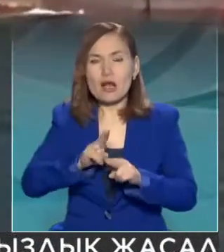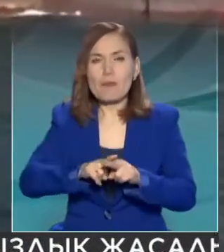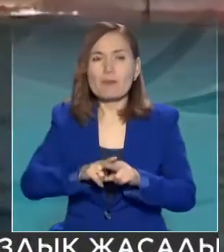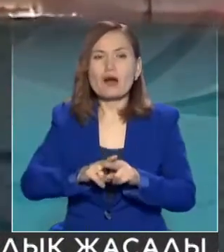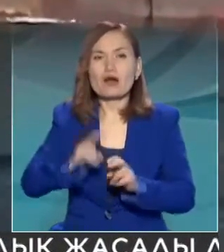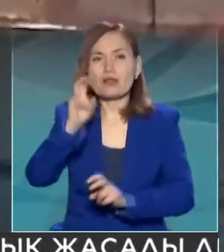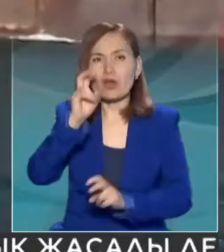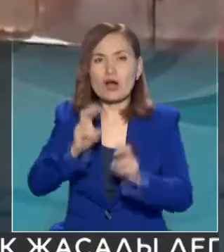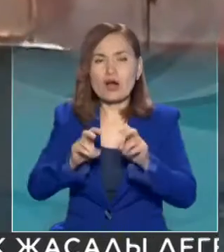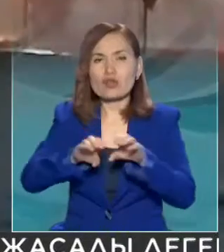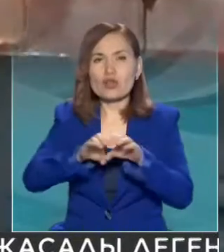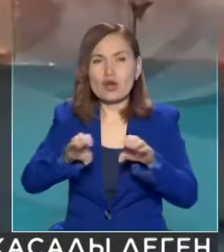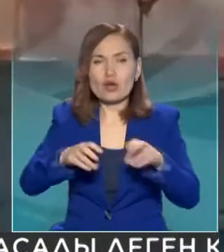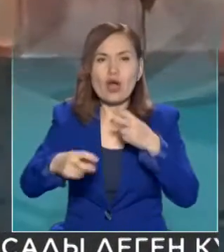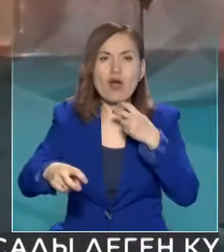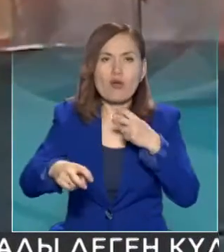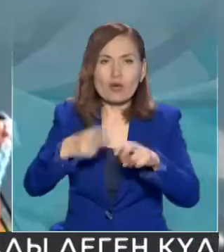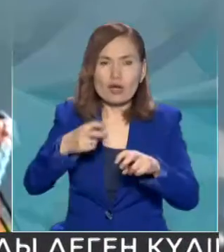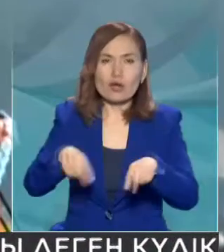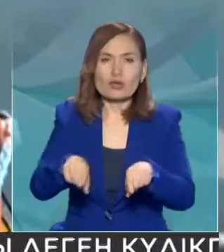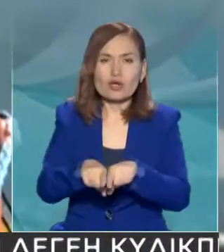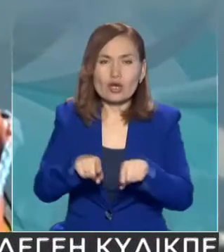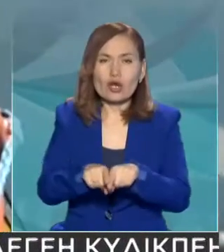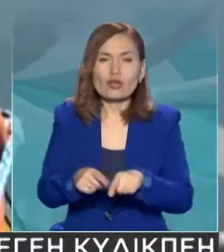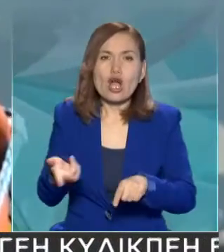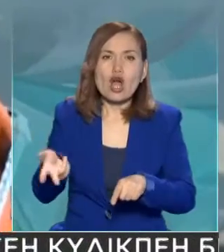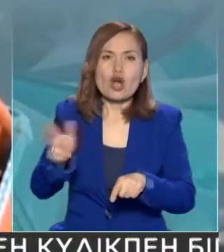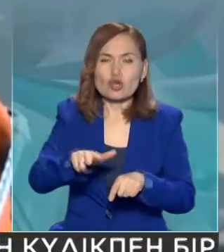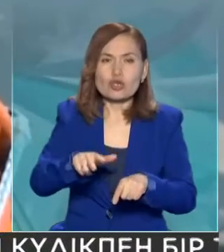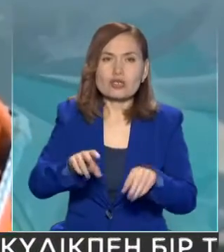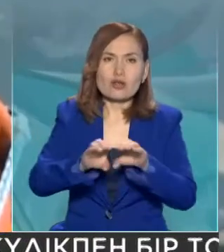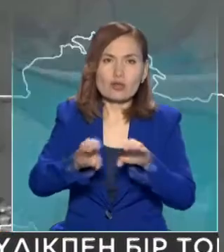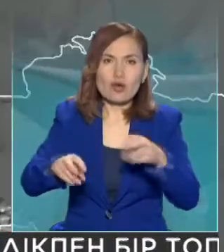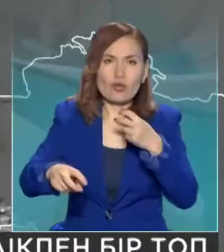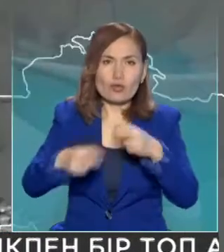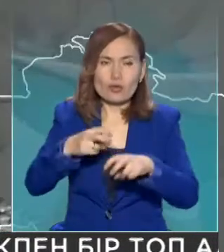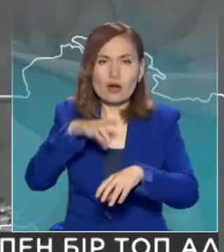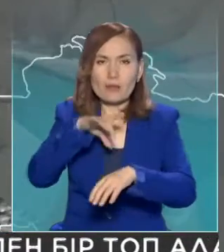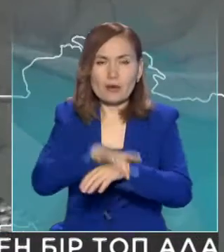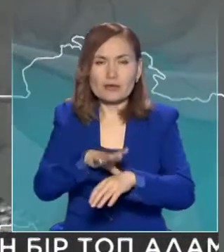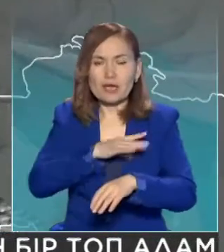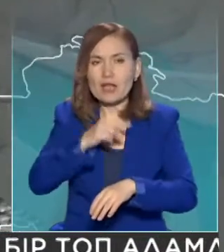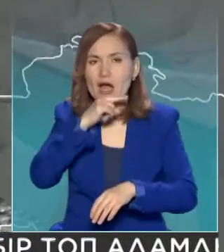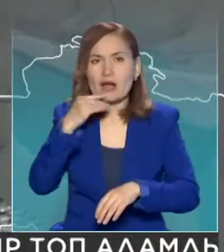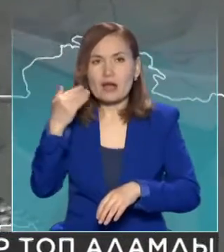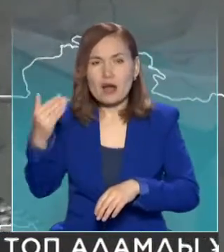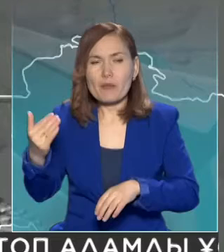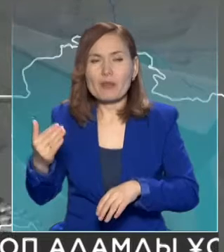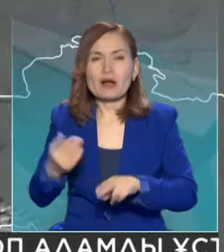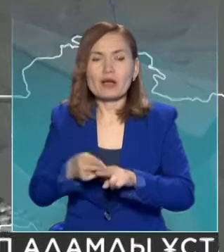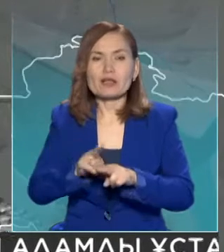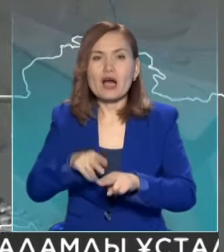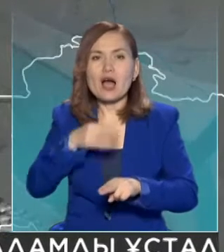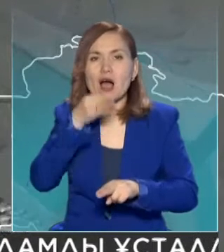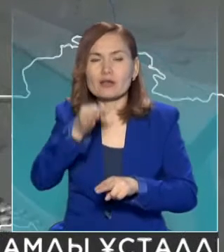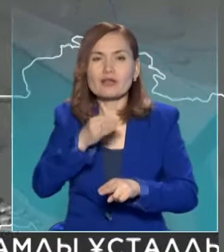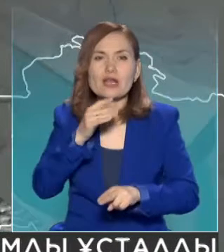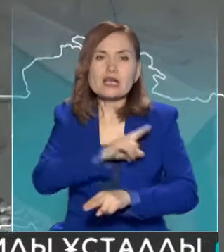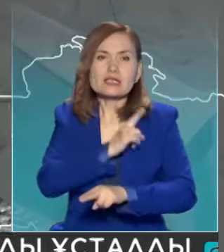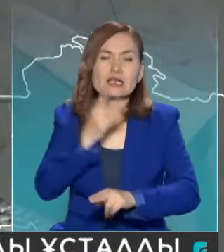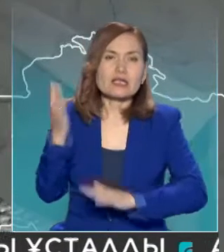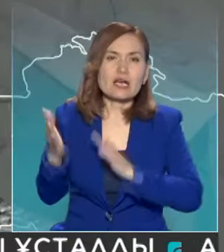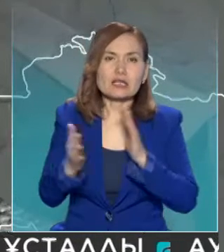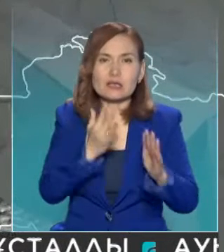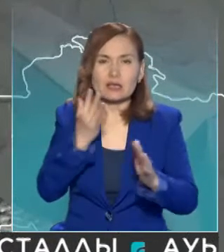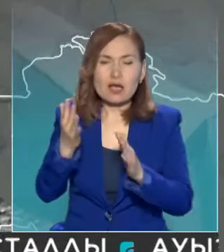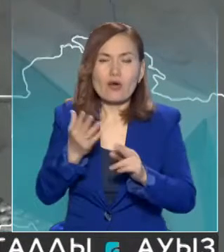терминалында танкерлерге мұнай теуге мүмкіндік беретін 3 бірдей жабдық істен шыққан еді. Ресей тарапы қатты дауылдың кесірінен құбырларға зақым